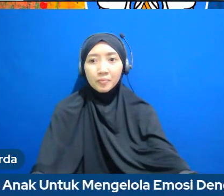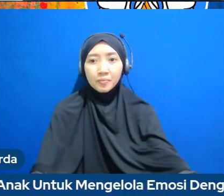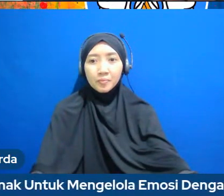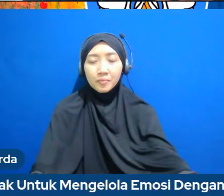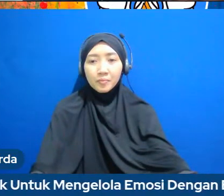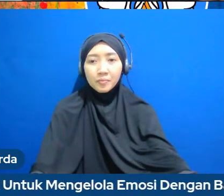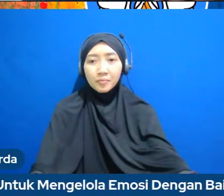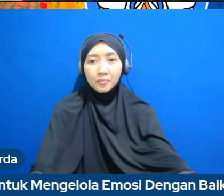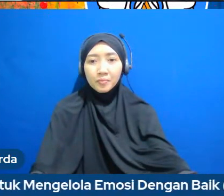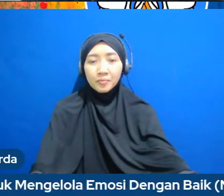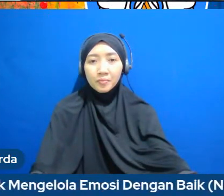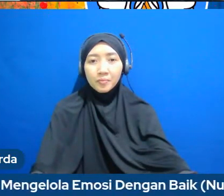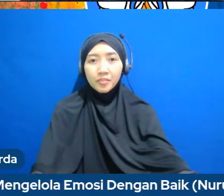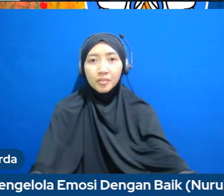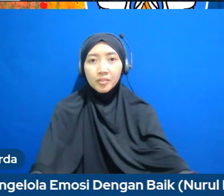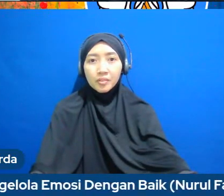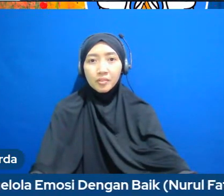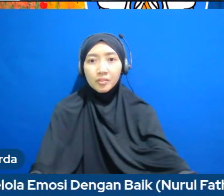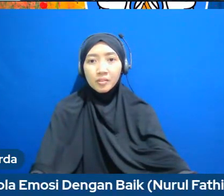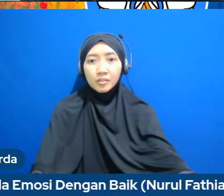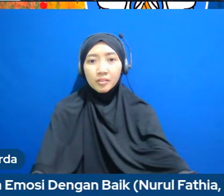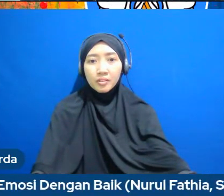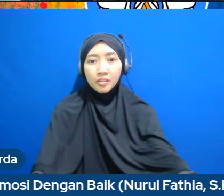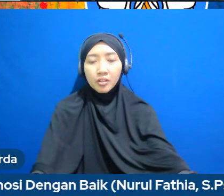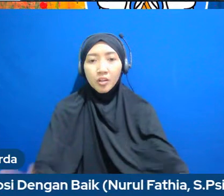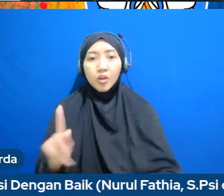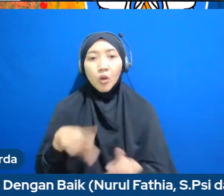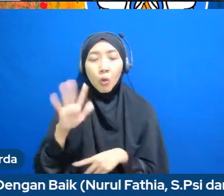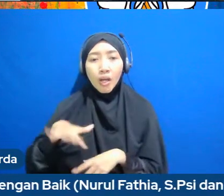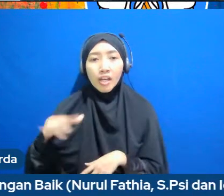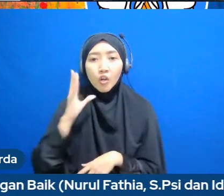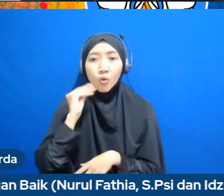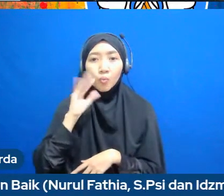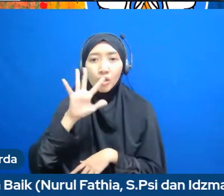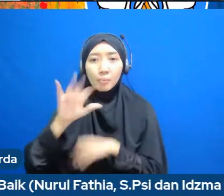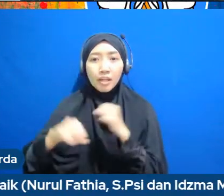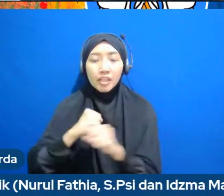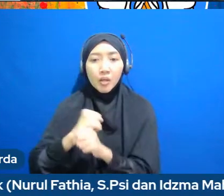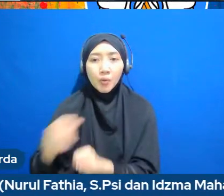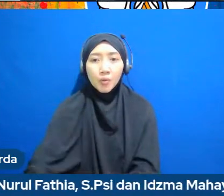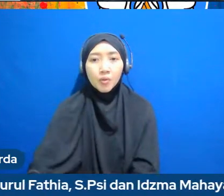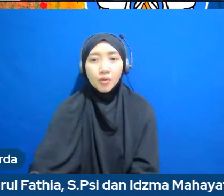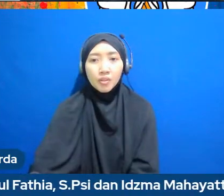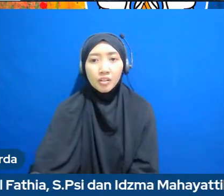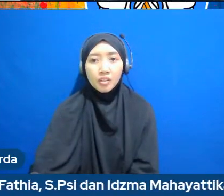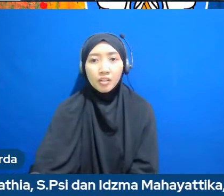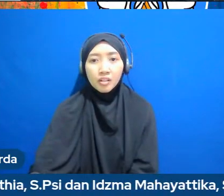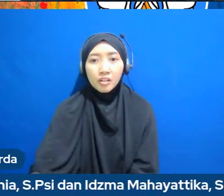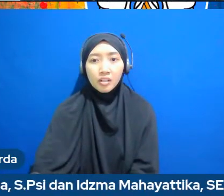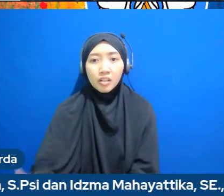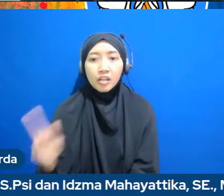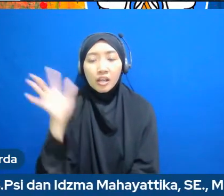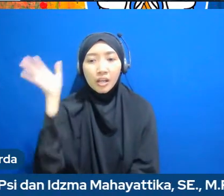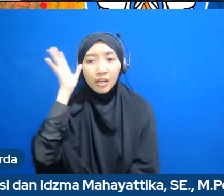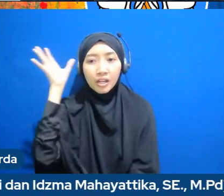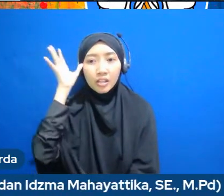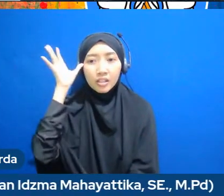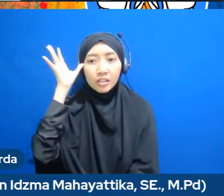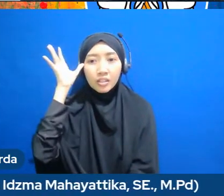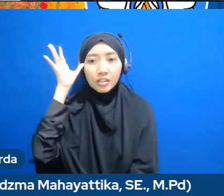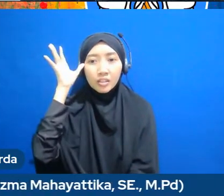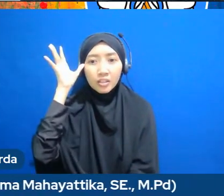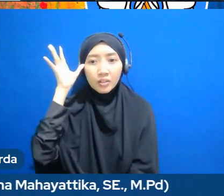Jadi gini, kalau anak yang masih di bawah 5 tahun, sebenarnya sebagian besar tuh lebih karena dia nggak tahu caranya gitu ya. Jadi kemampuan dia tuh memang